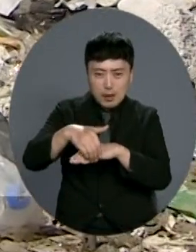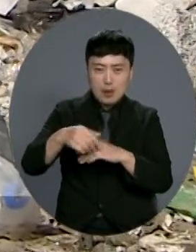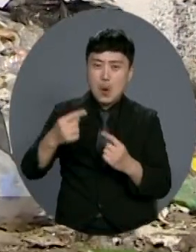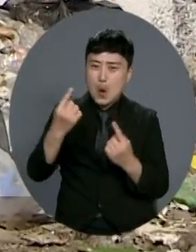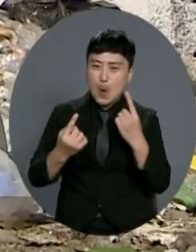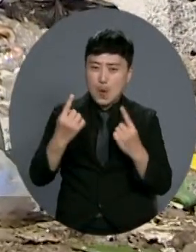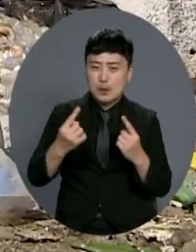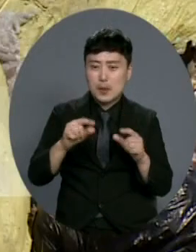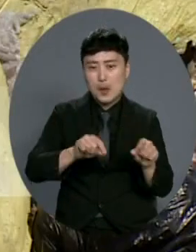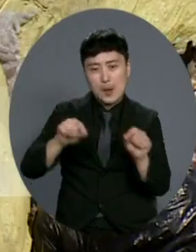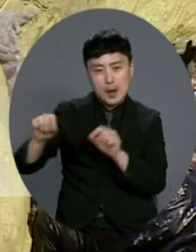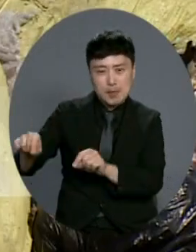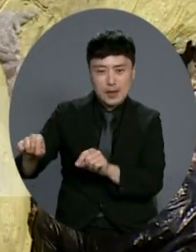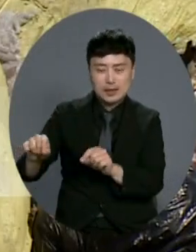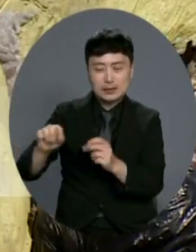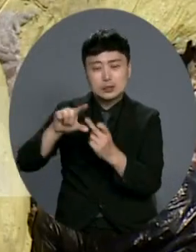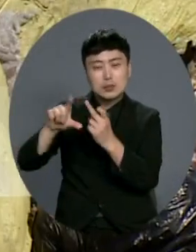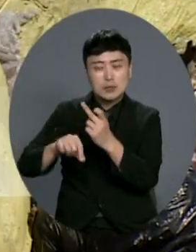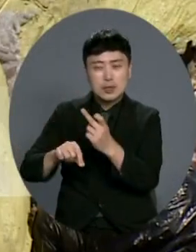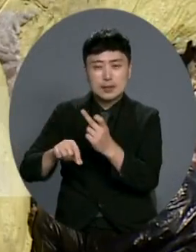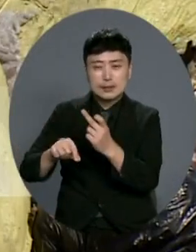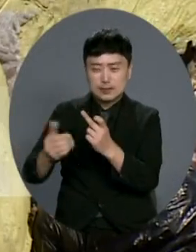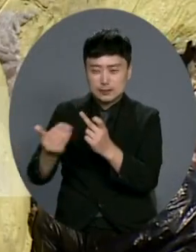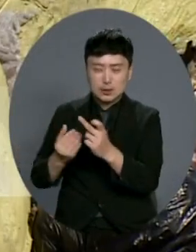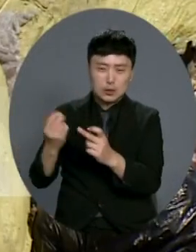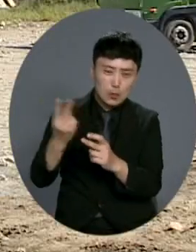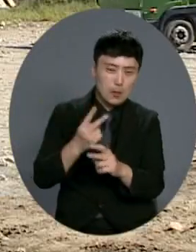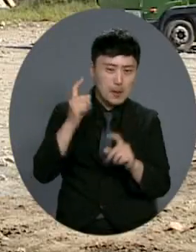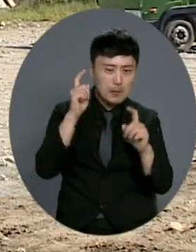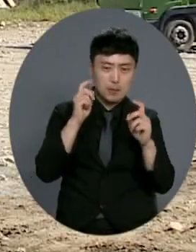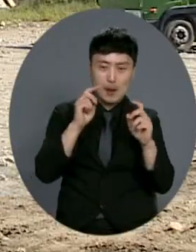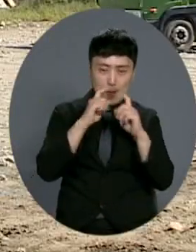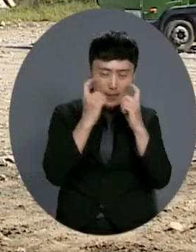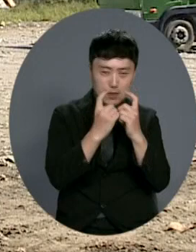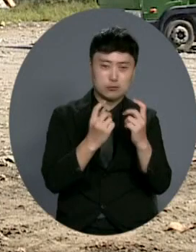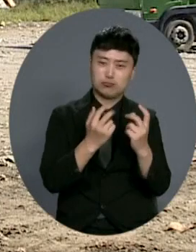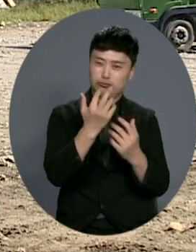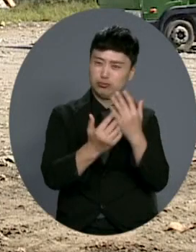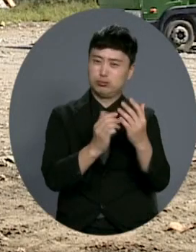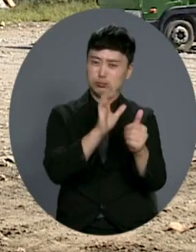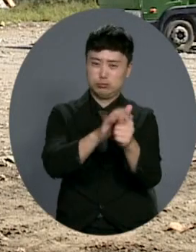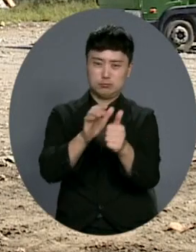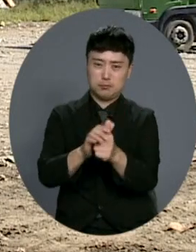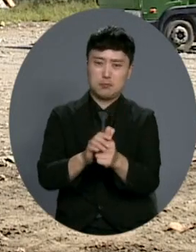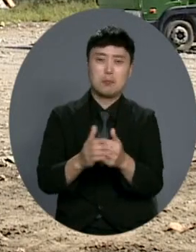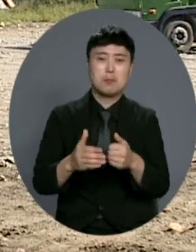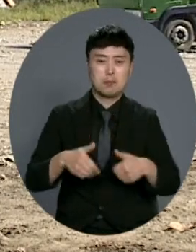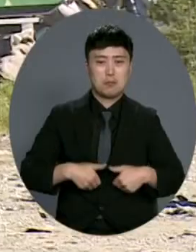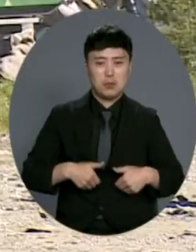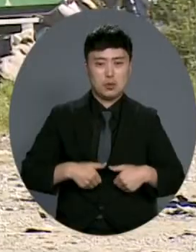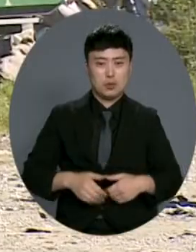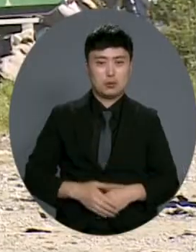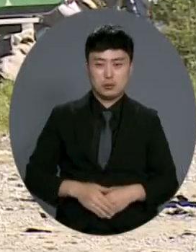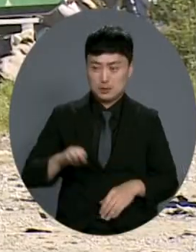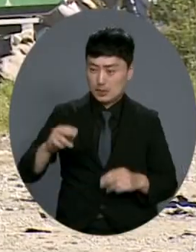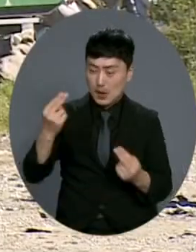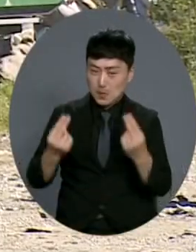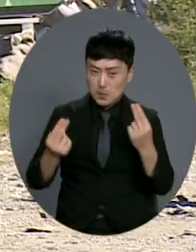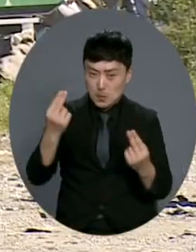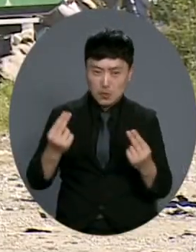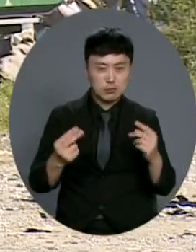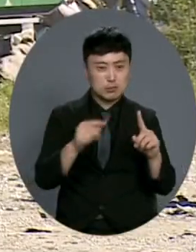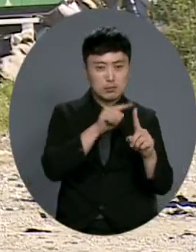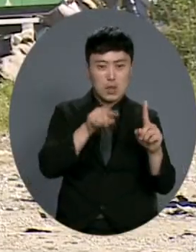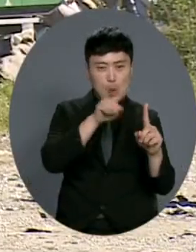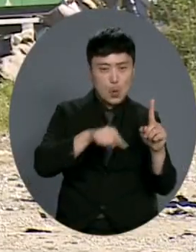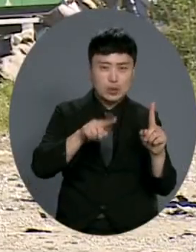가동 시점에 맞춰 다시 민간 업체를 찾아야 합니다. 민간 업체에 위탁하는 비용이 맑은 누리파크보다 톤당 15만